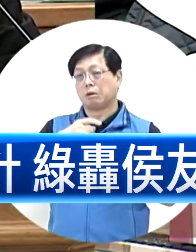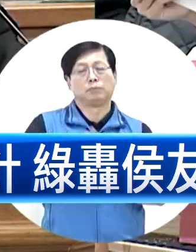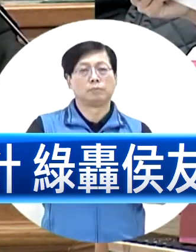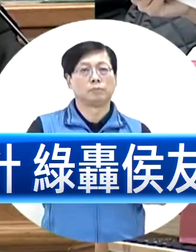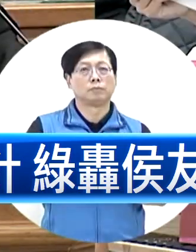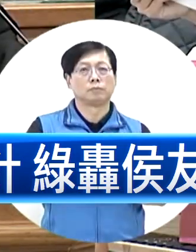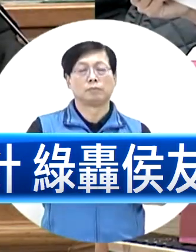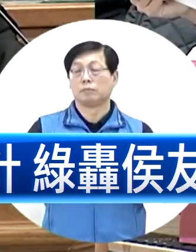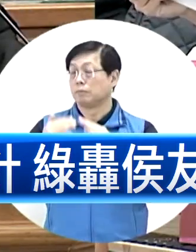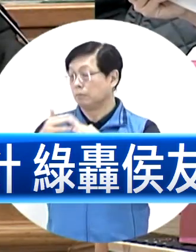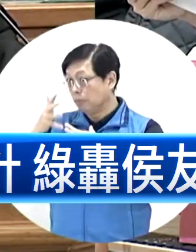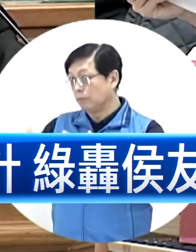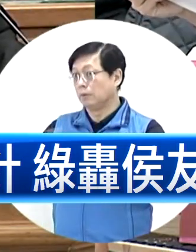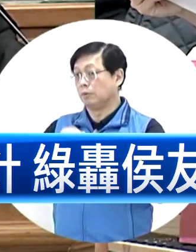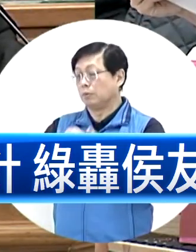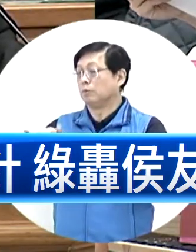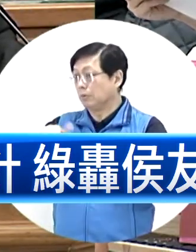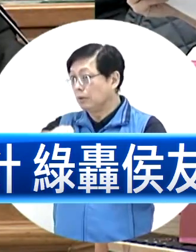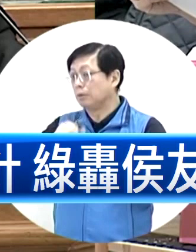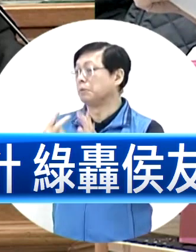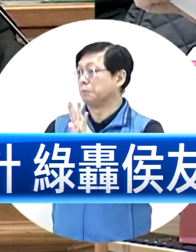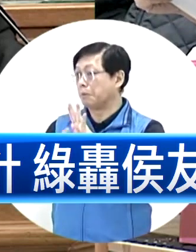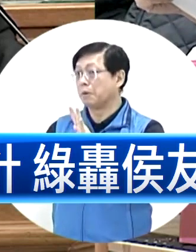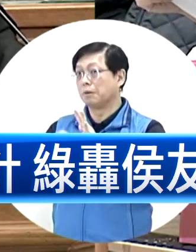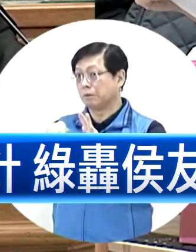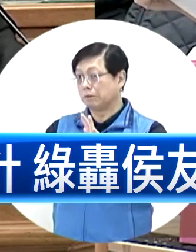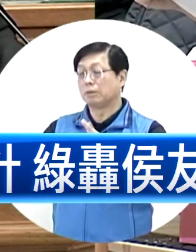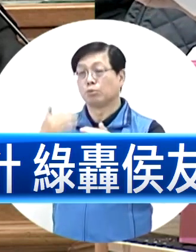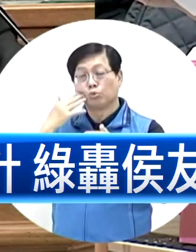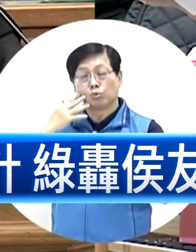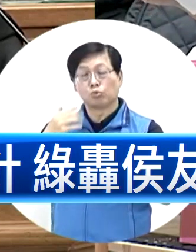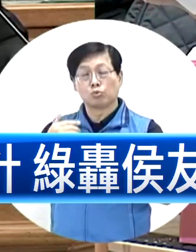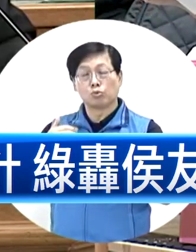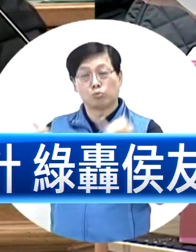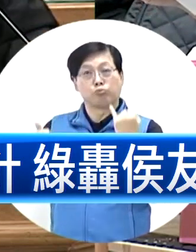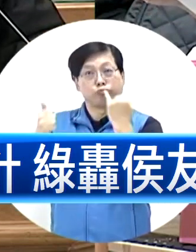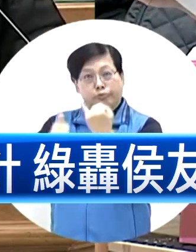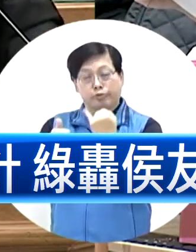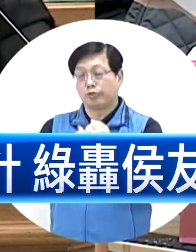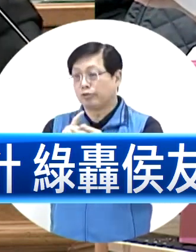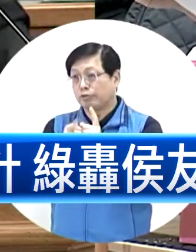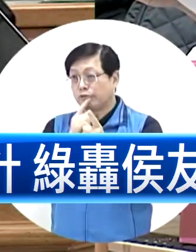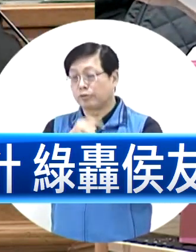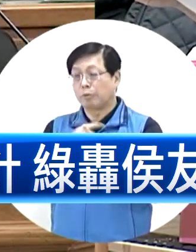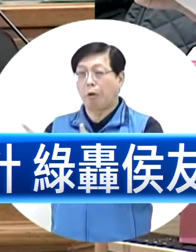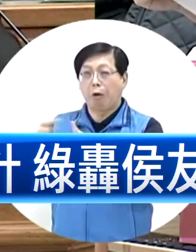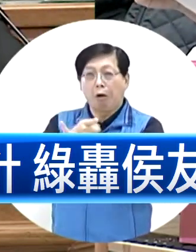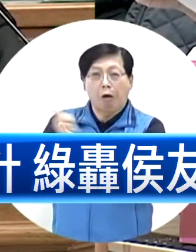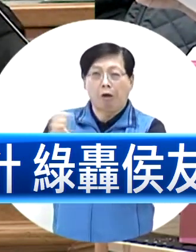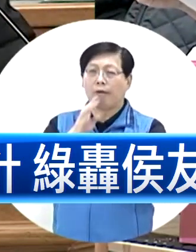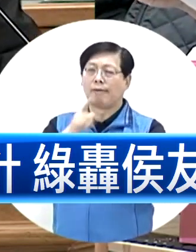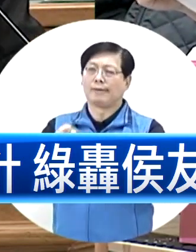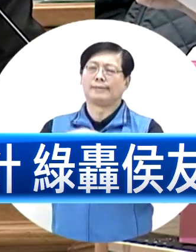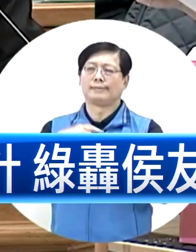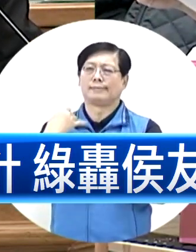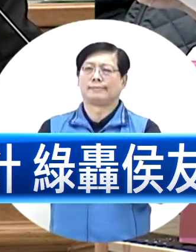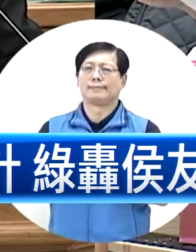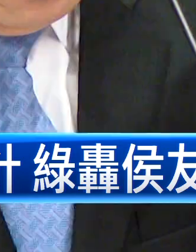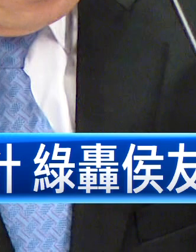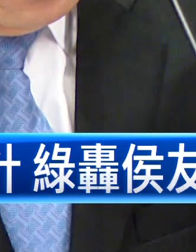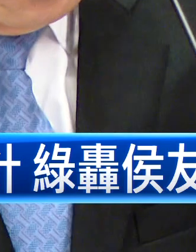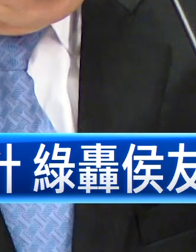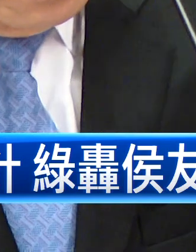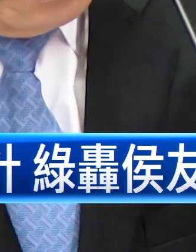贴上的。我用谈恋爱来举例，在一段关系里面，吼，顾左右而言他，就是标准的渣男行为， 不是选择